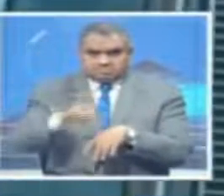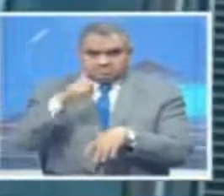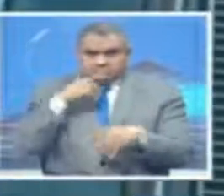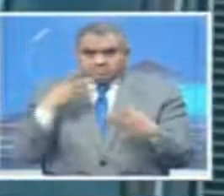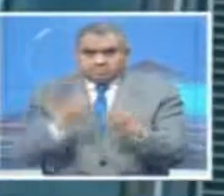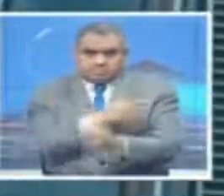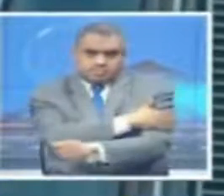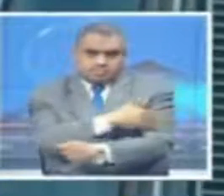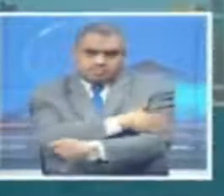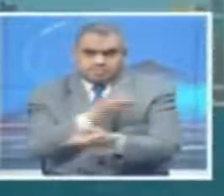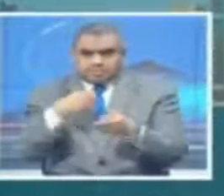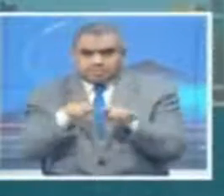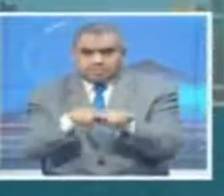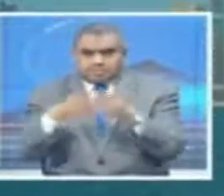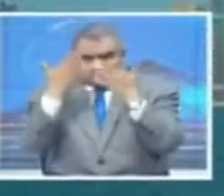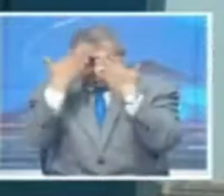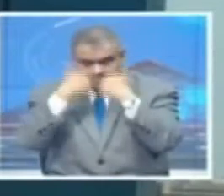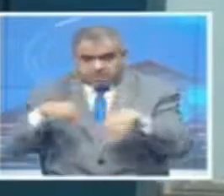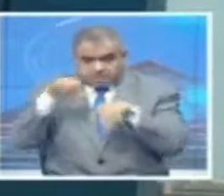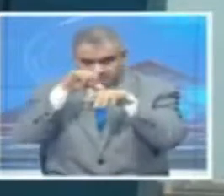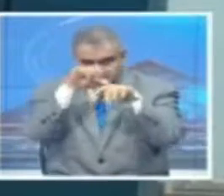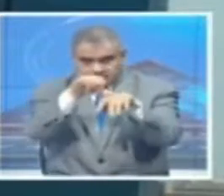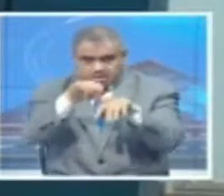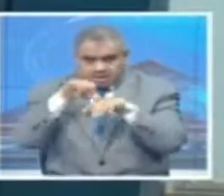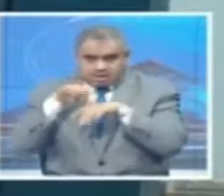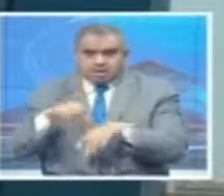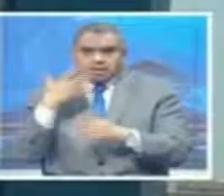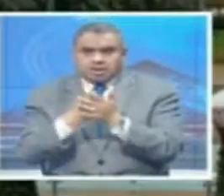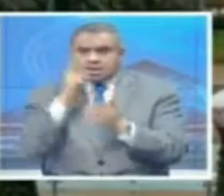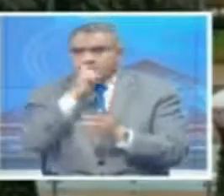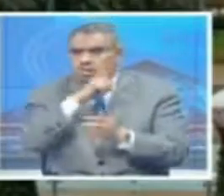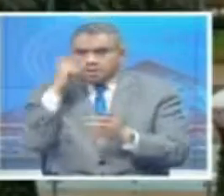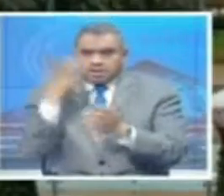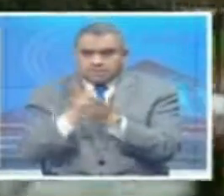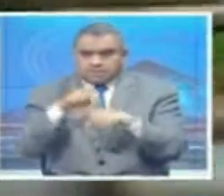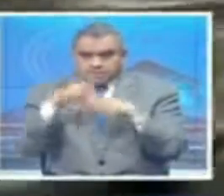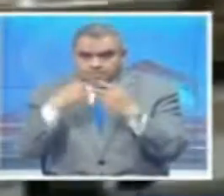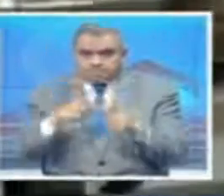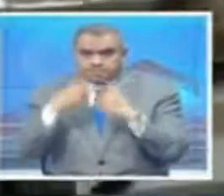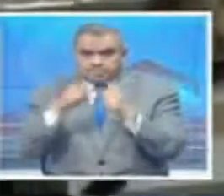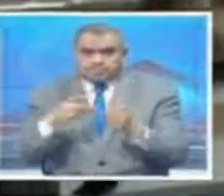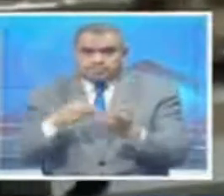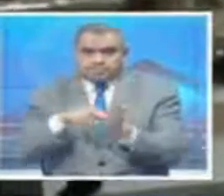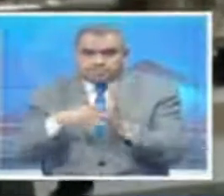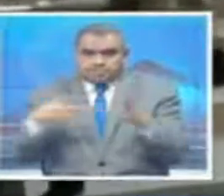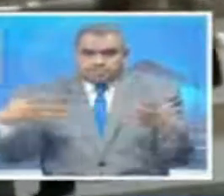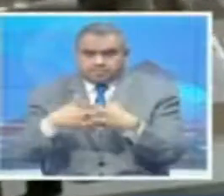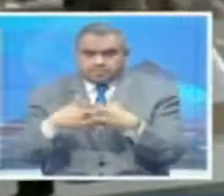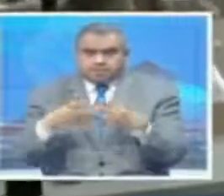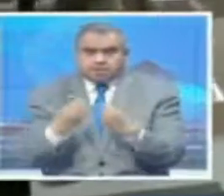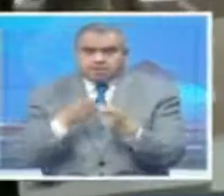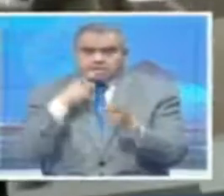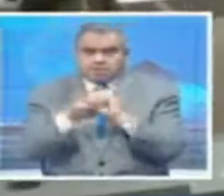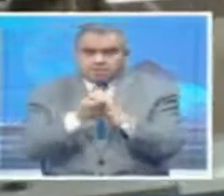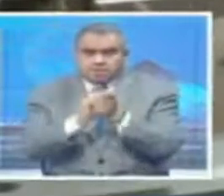والوفد المرافق له بعد انتهاء زيارته الرسمية إلى دولة الإمارات العربية المتحدة للمشاركة في فعاليات معرض